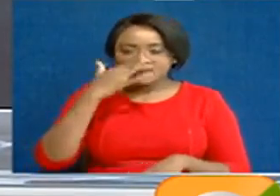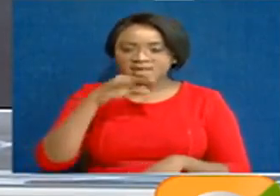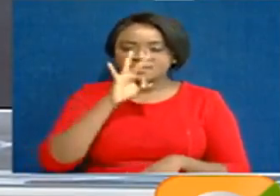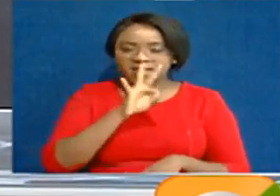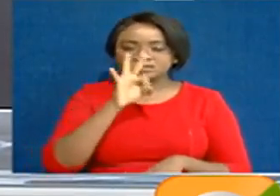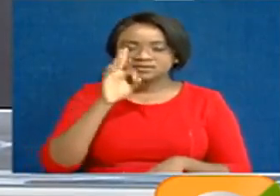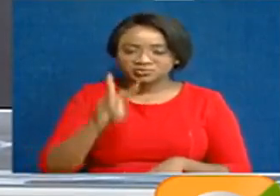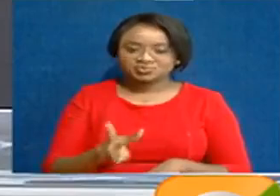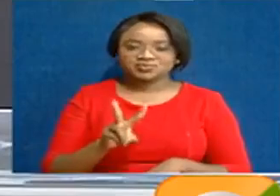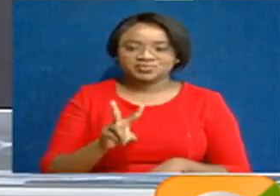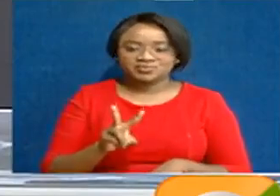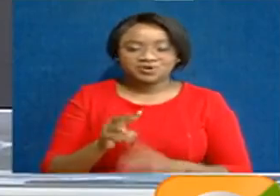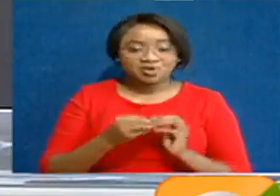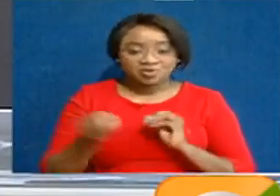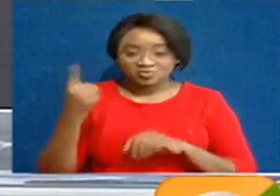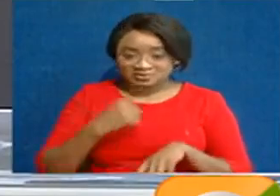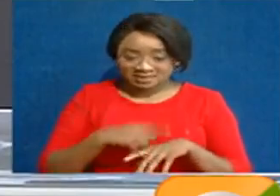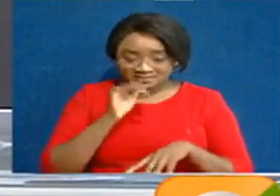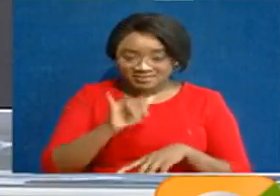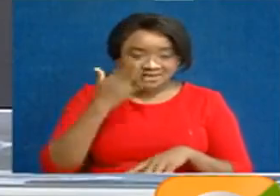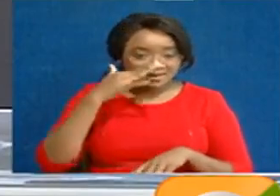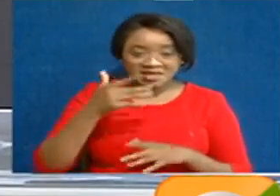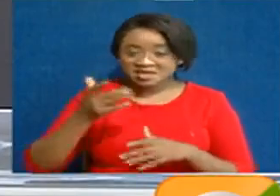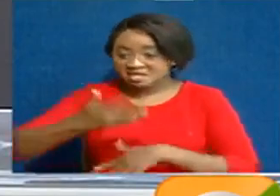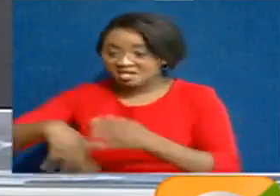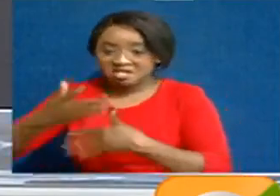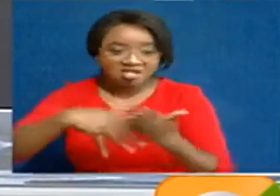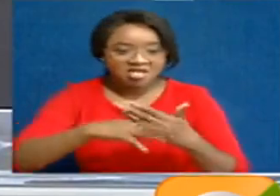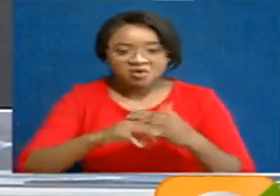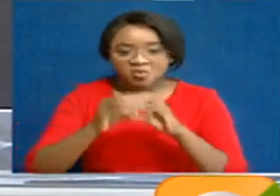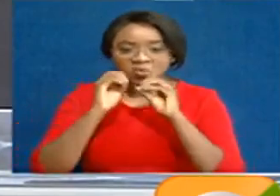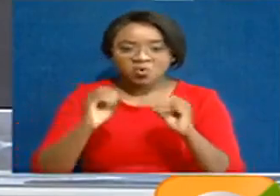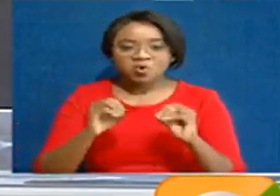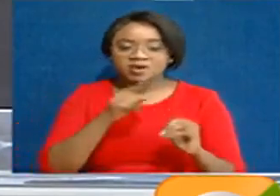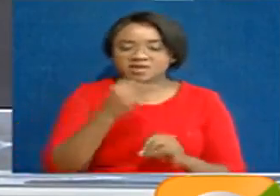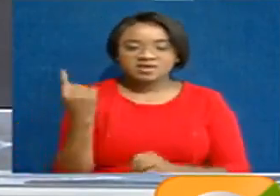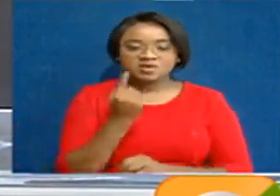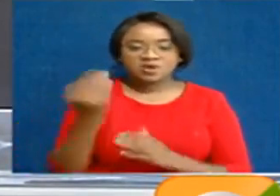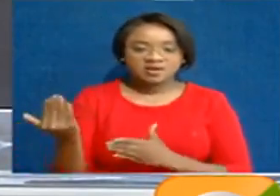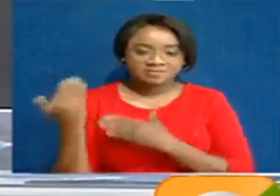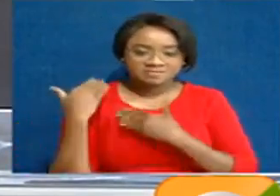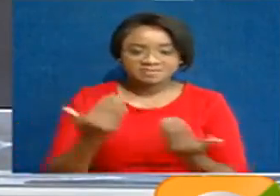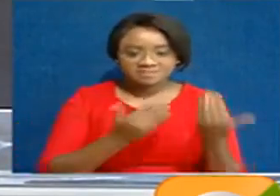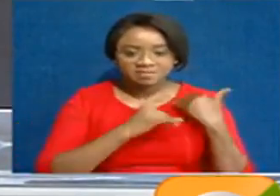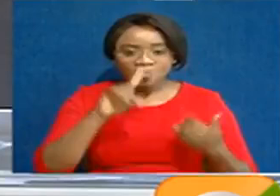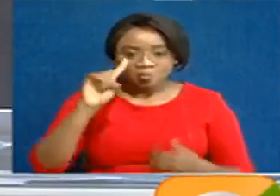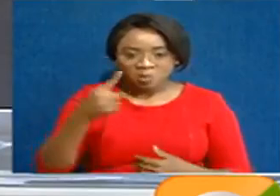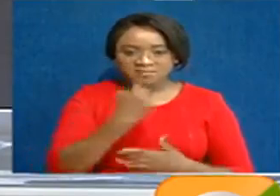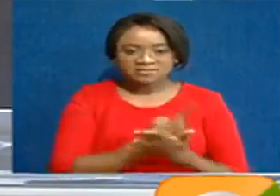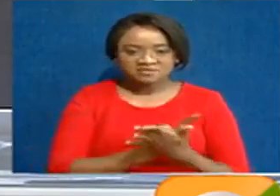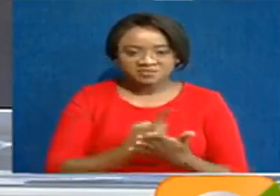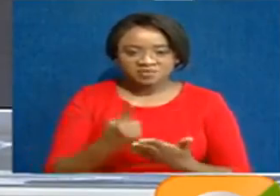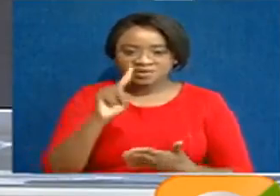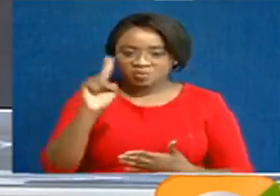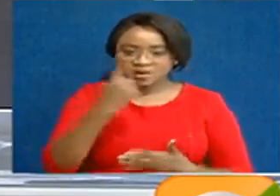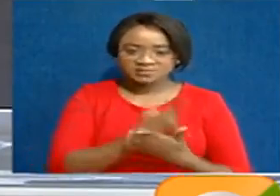kwamba muda huo wote hakuruhusiwa kutangamana na mtu na alikuwa akioga mara moja kwa wiki. Mwanaharakati huyo